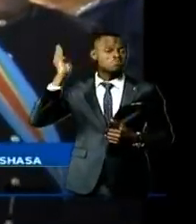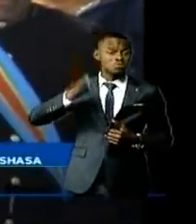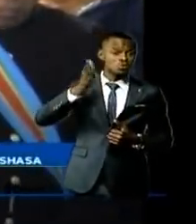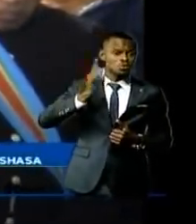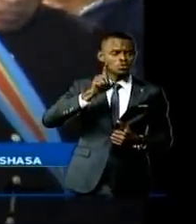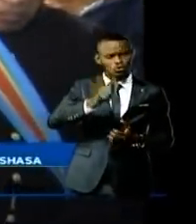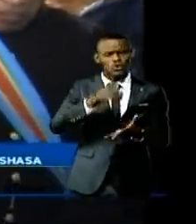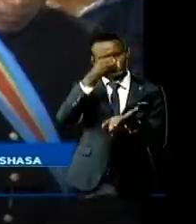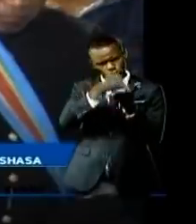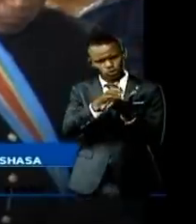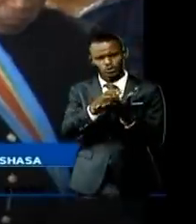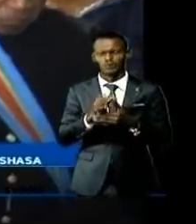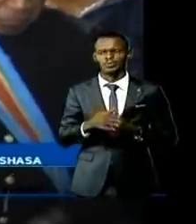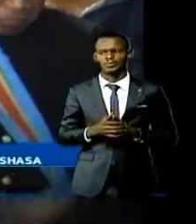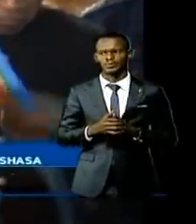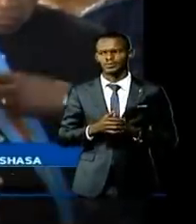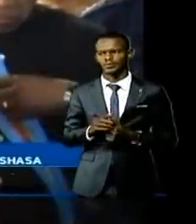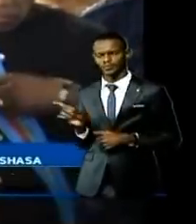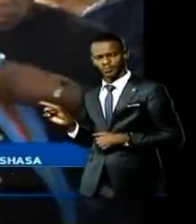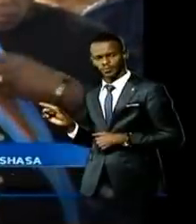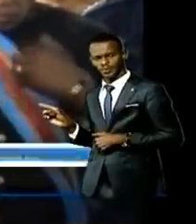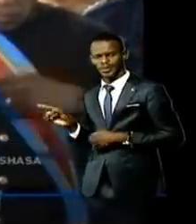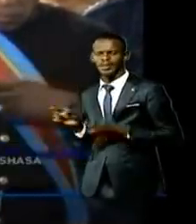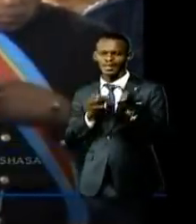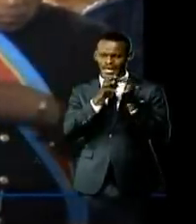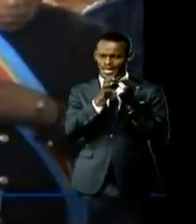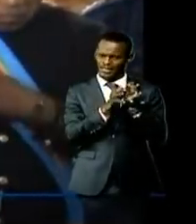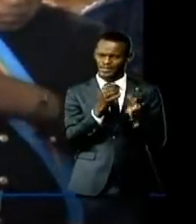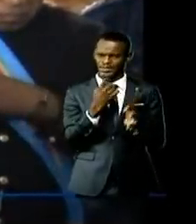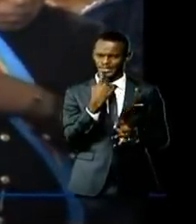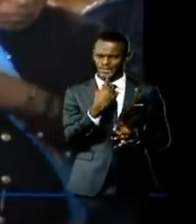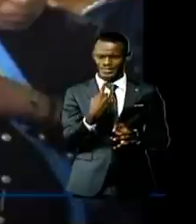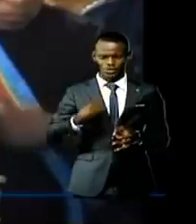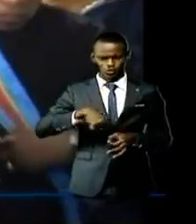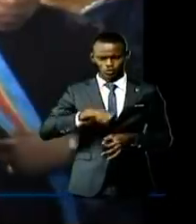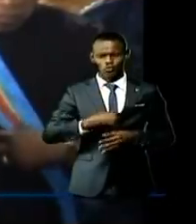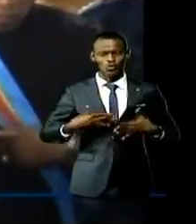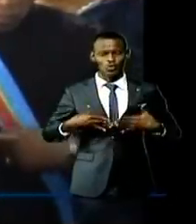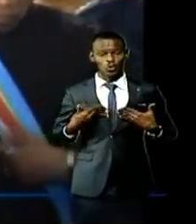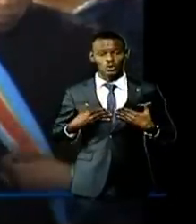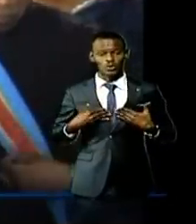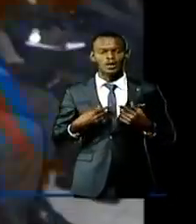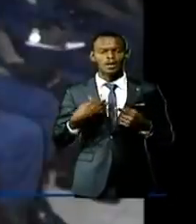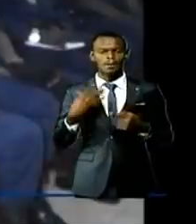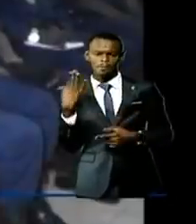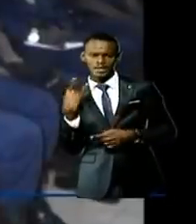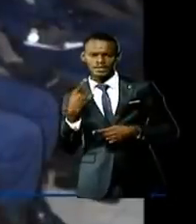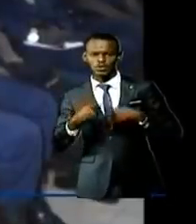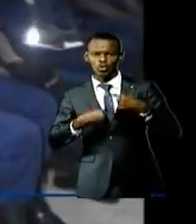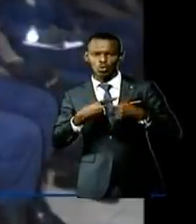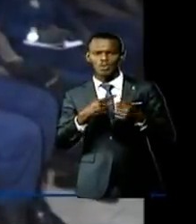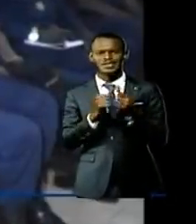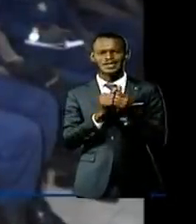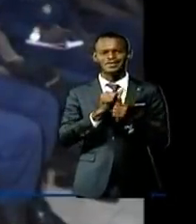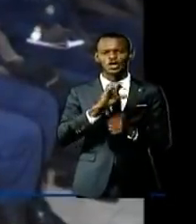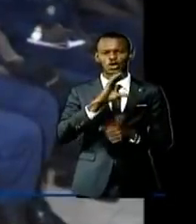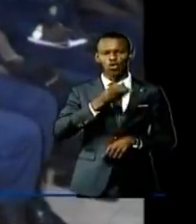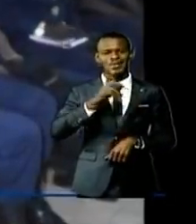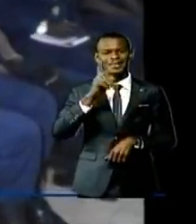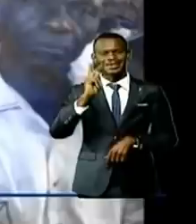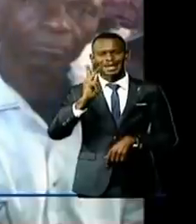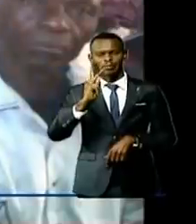niveau des communes de Ngaliema, où on avait associé Mme la bourgmestre à la commune de Kintambo. Le mot dans toute sa substance,